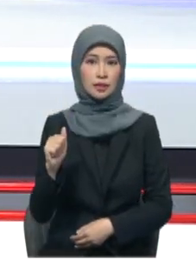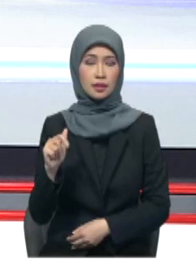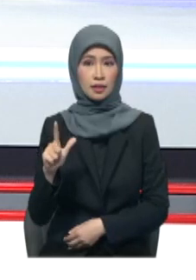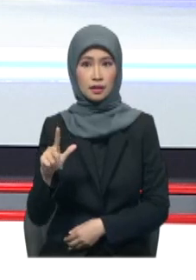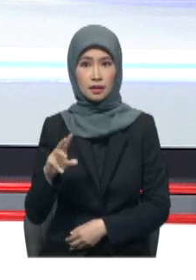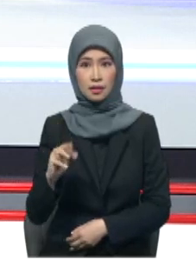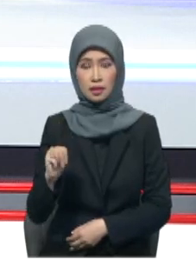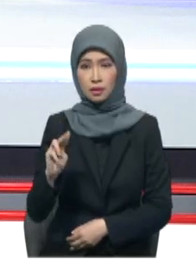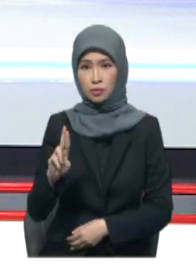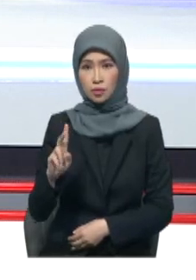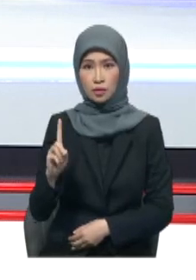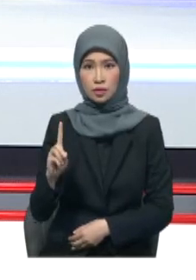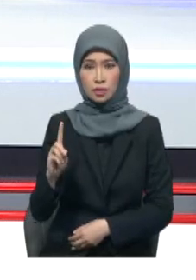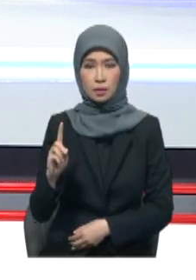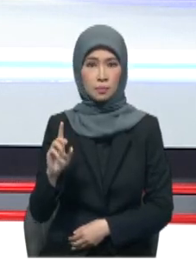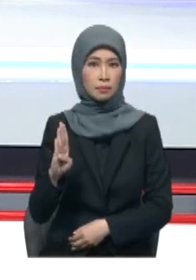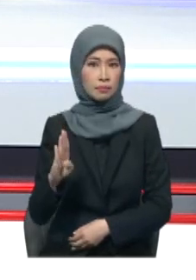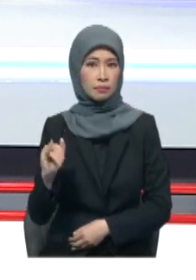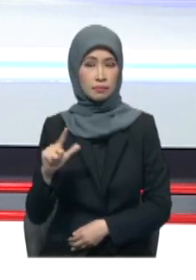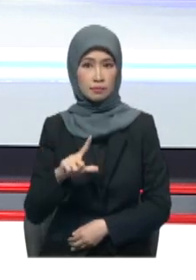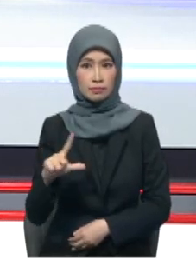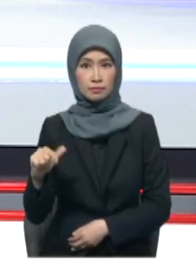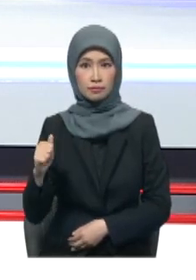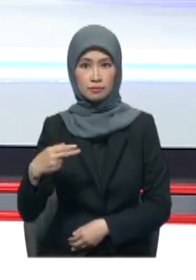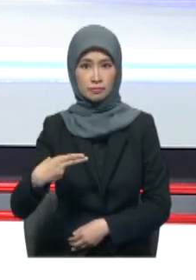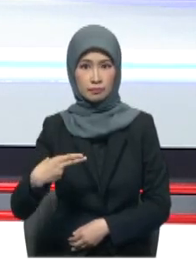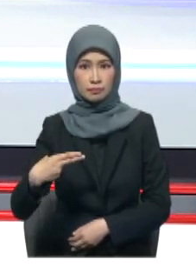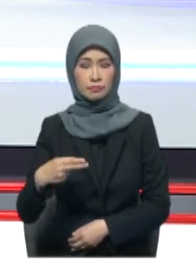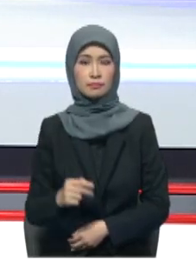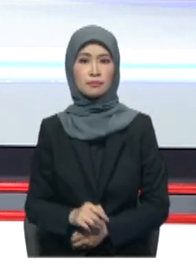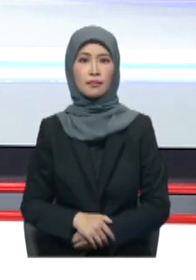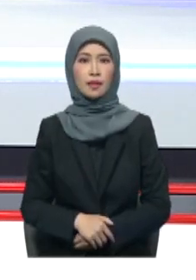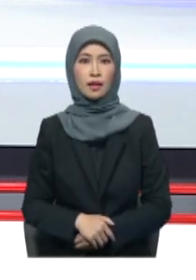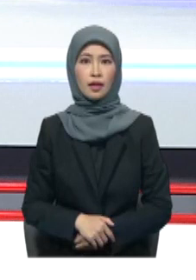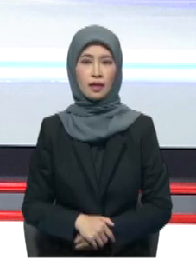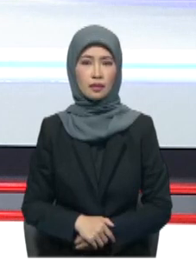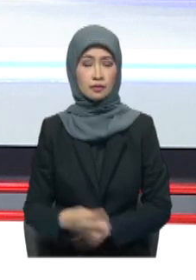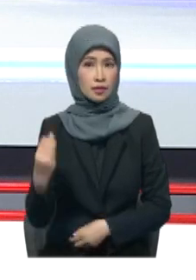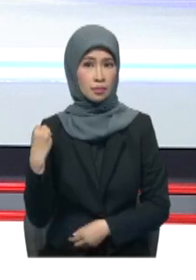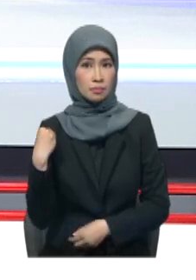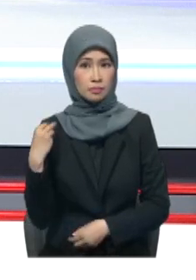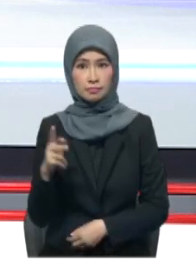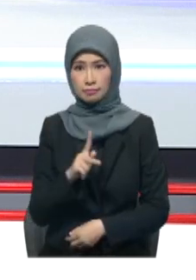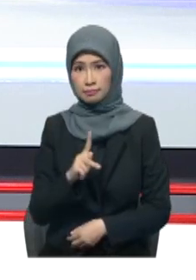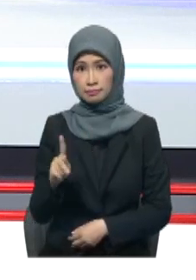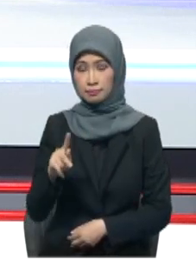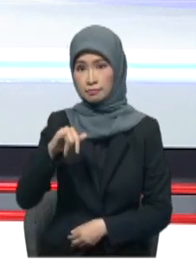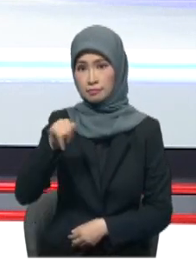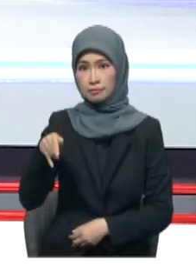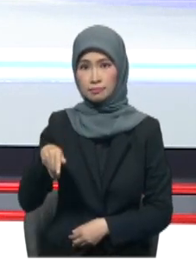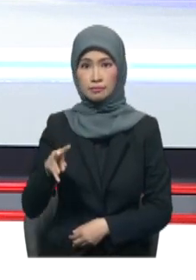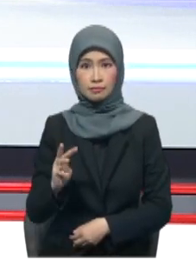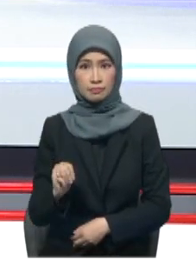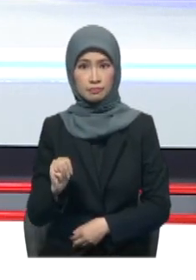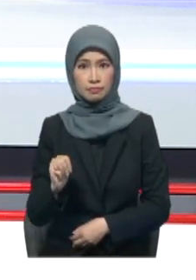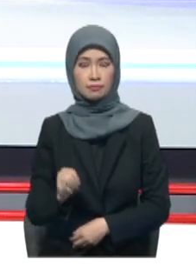kebawah dulian Maha mulia pada ke seri Baginda Sultan Haji Hassan albulkiah muizadin wad Daulah menteri kanan di jabatan Perdana Menteri